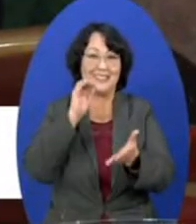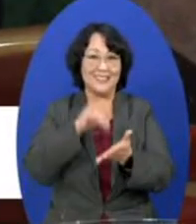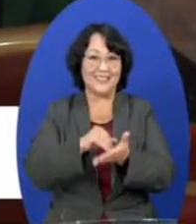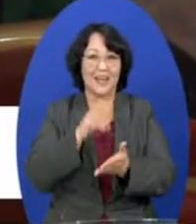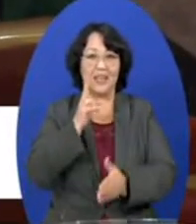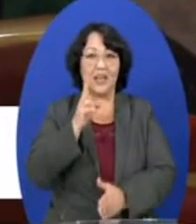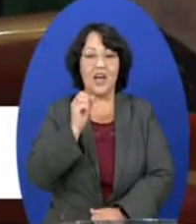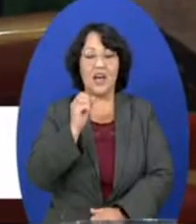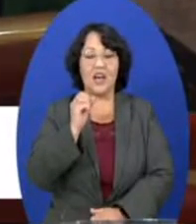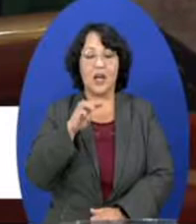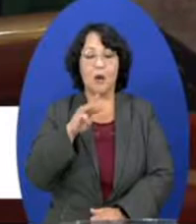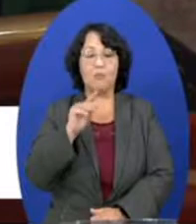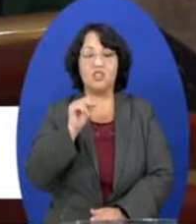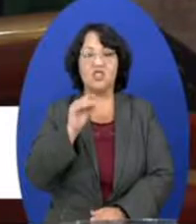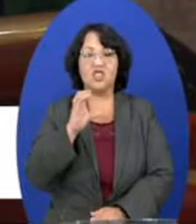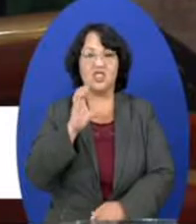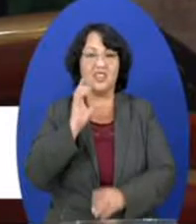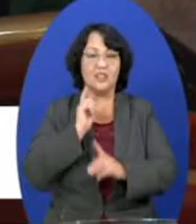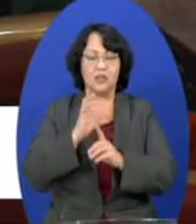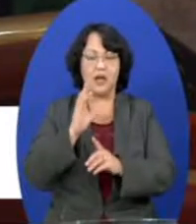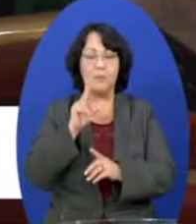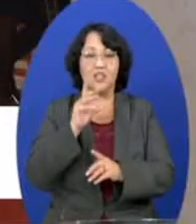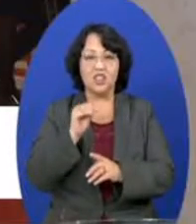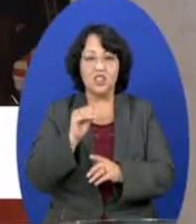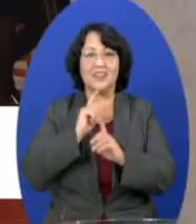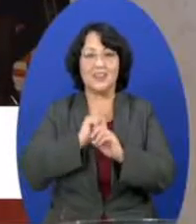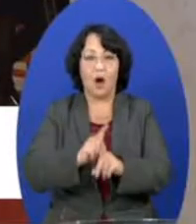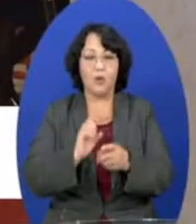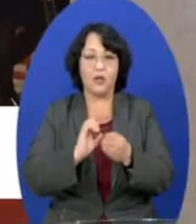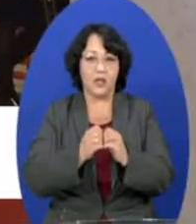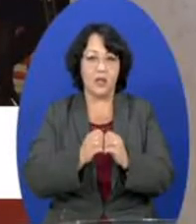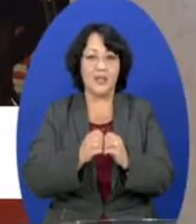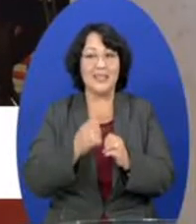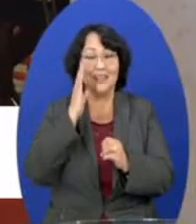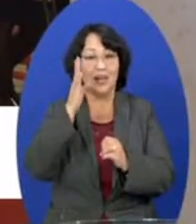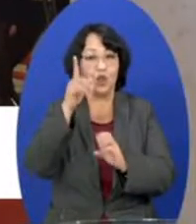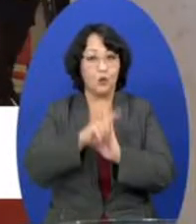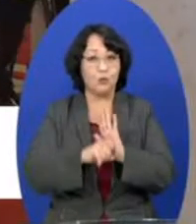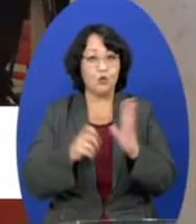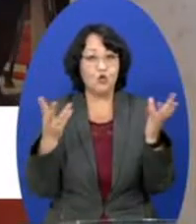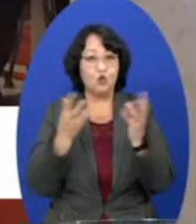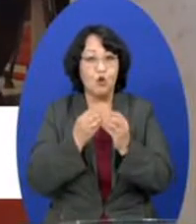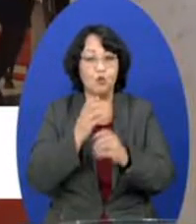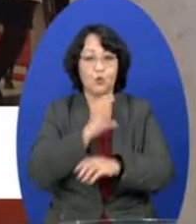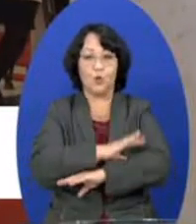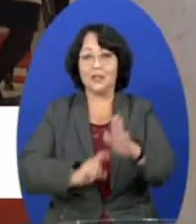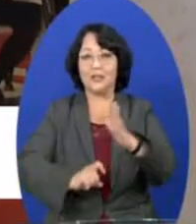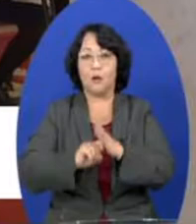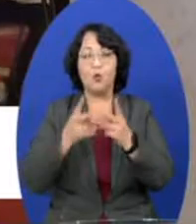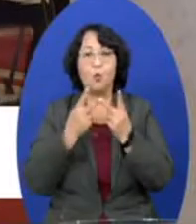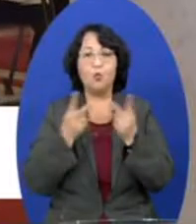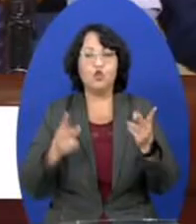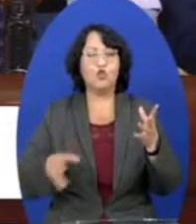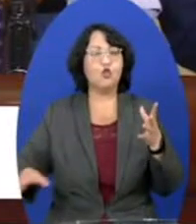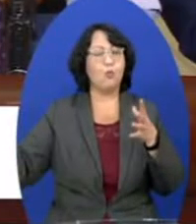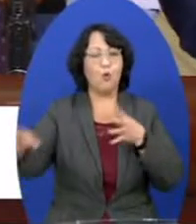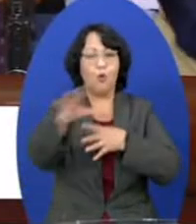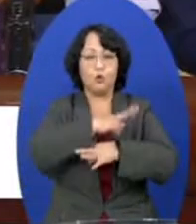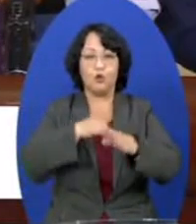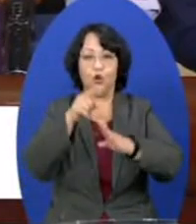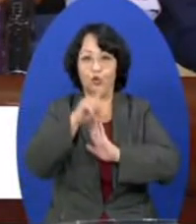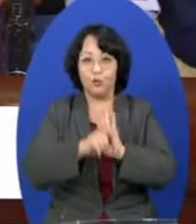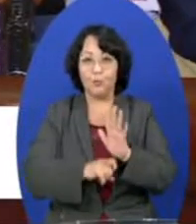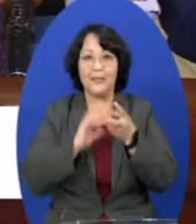хөтөлбөрөөр хичээл сургалтаа явуулдаг. Цаашид хөтөлбөрийг цөөн тооны сургуулиар хязгаарлах биш, үндэсний хэмжээний хөтөлбөр болох зорилтыг